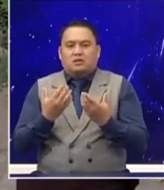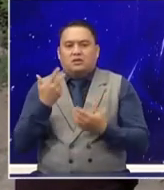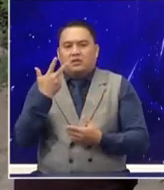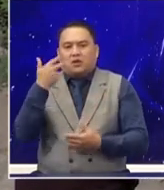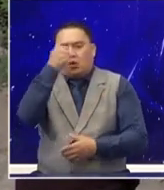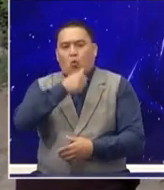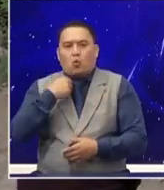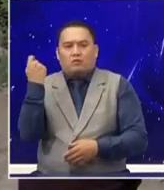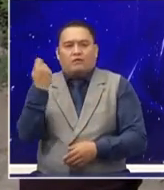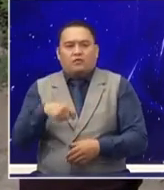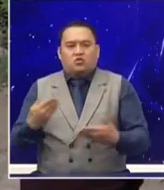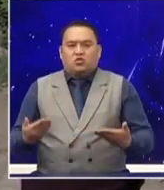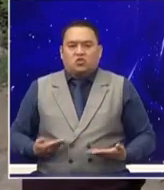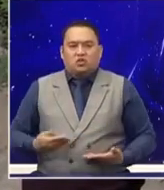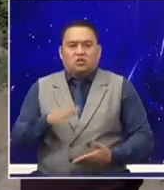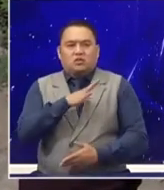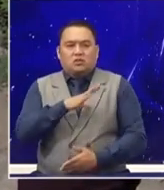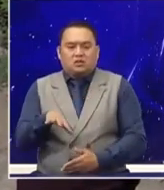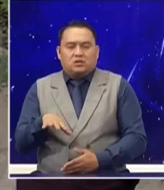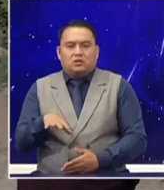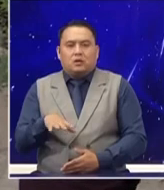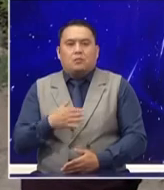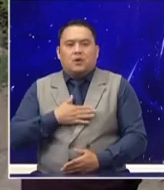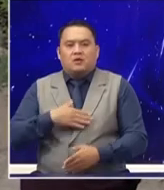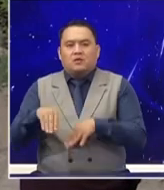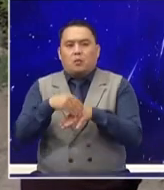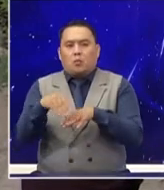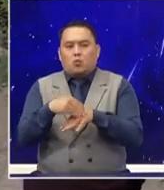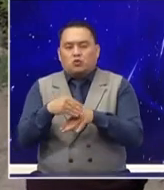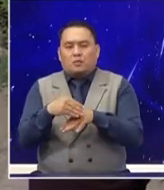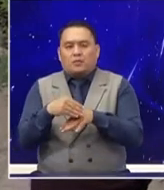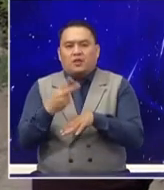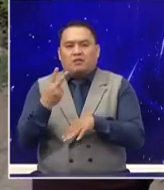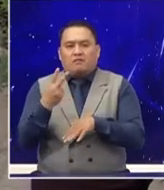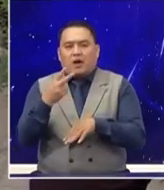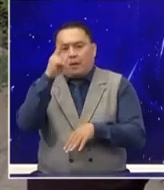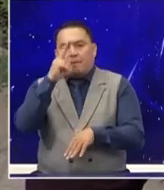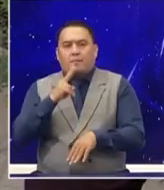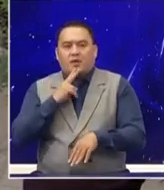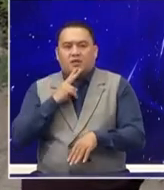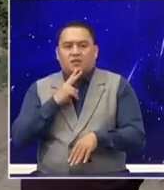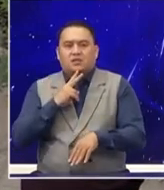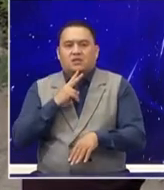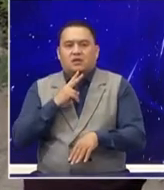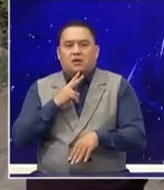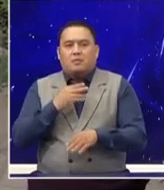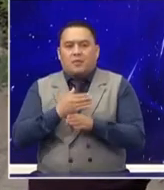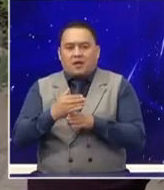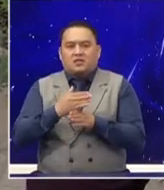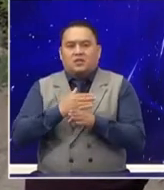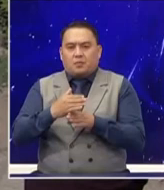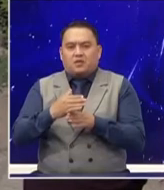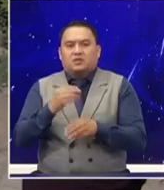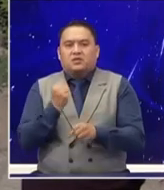3 года никто не проживал в этом доме. Мы вот с мужем за 2,5 месяца, слава богу,